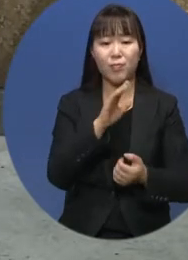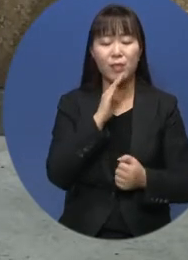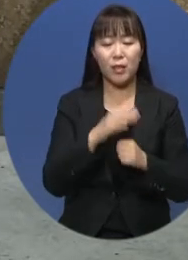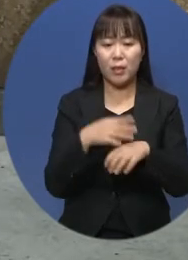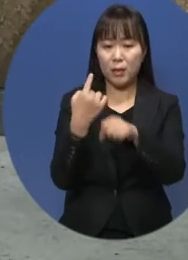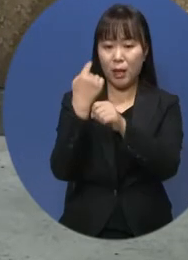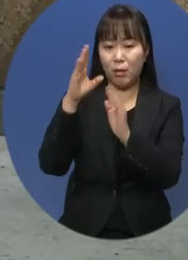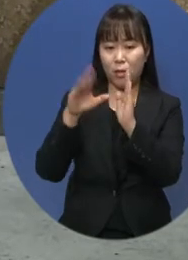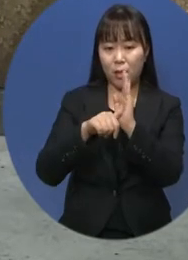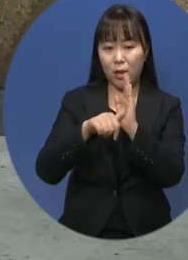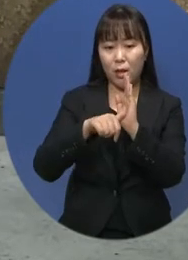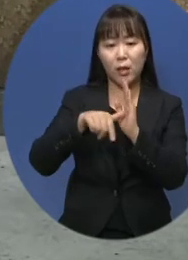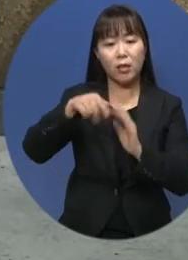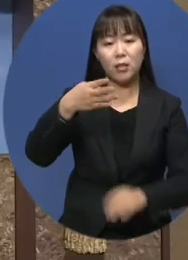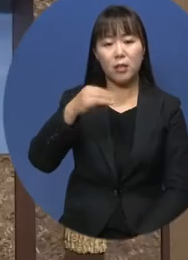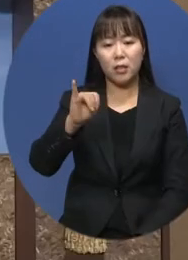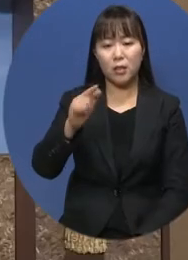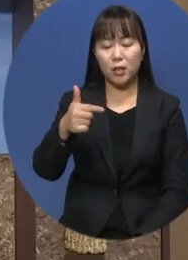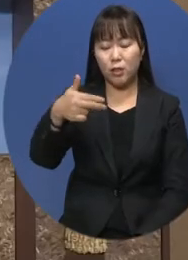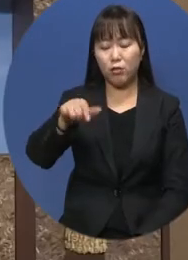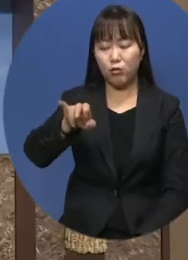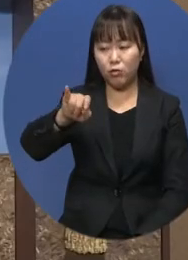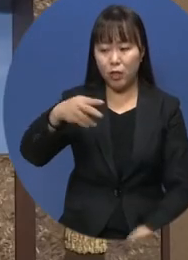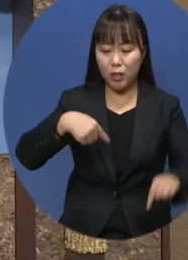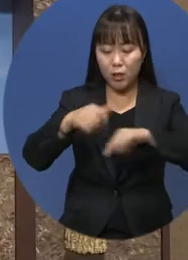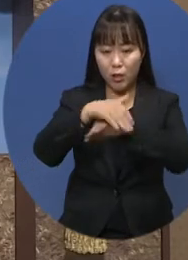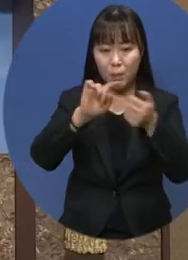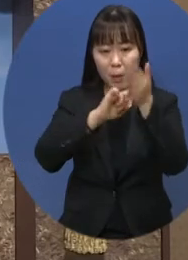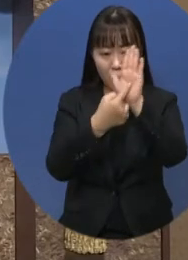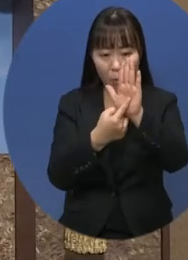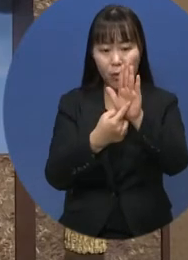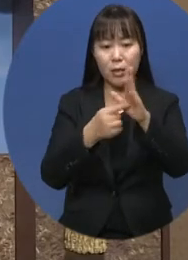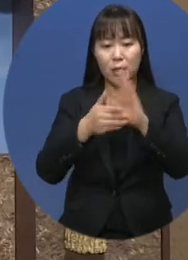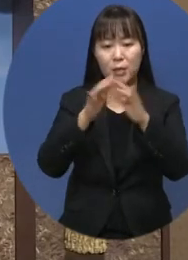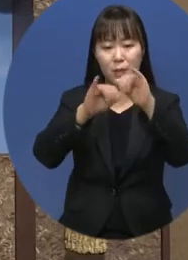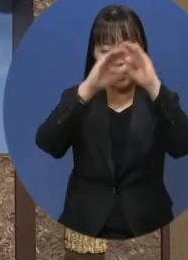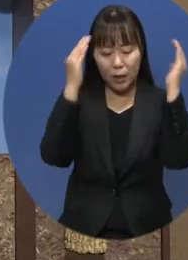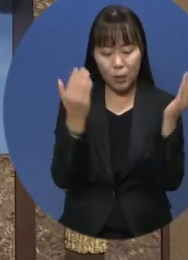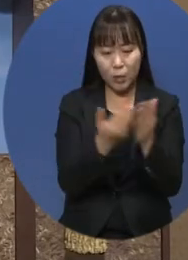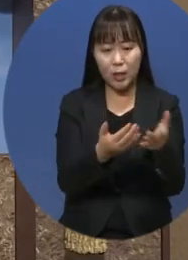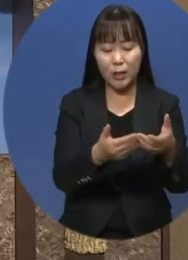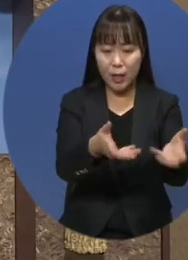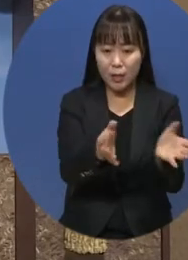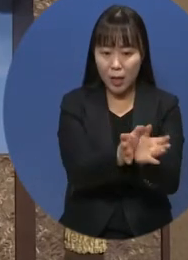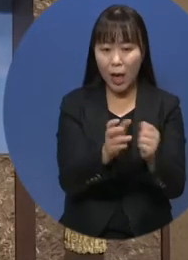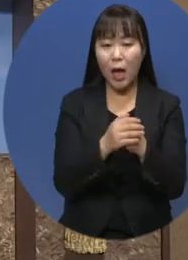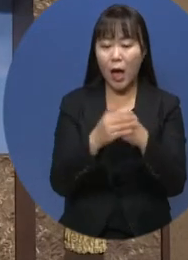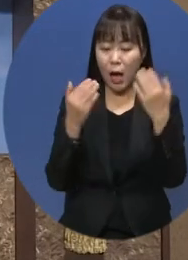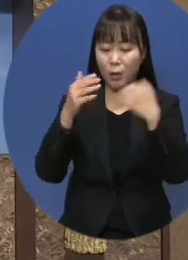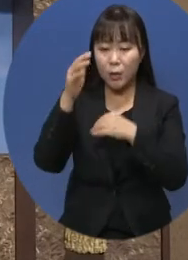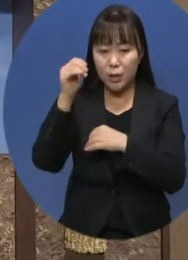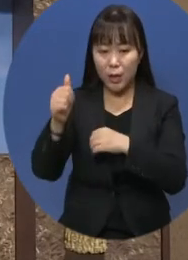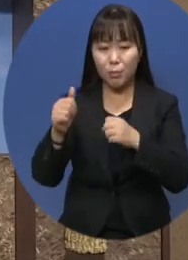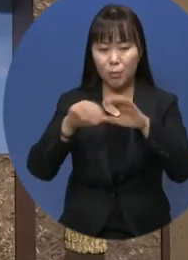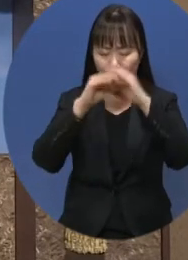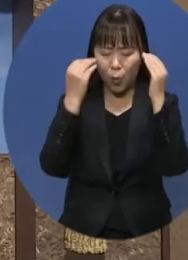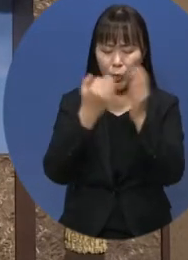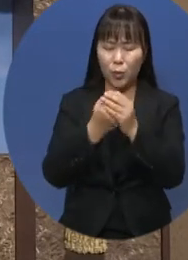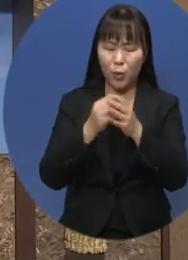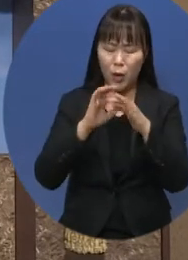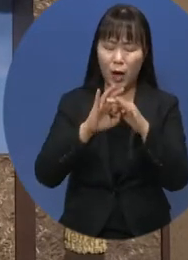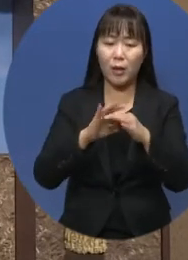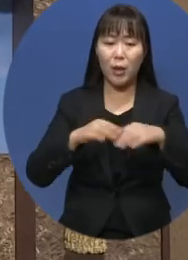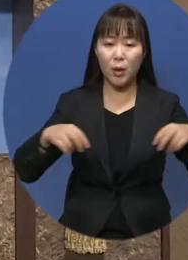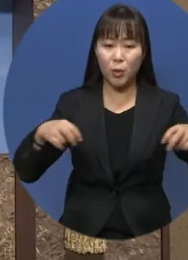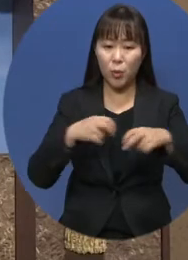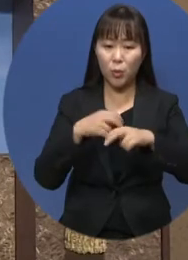작년에 그린우드 정책을 발표하고 예 어 우리 모든 시민단체 또 학교 학교장 님들 모든 관계되는 뭐